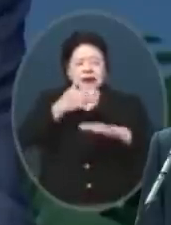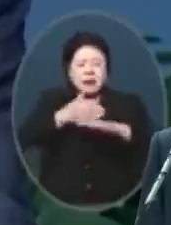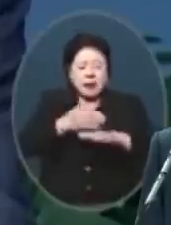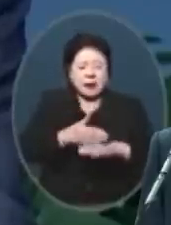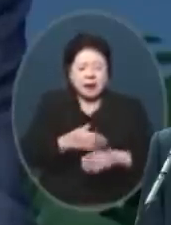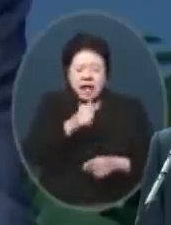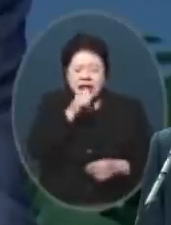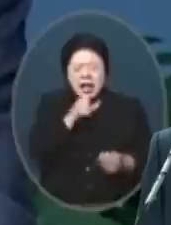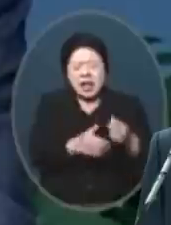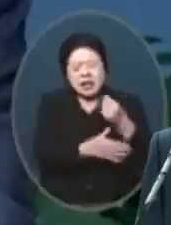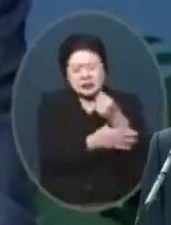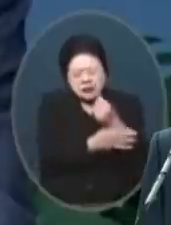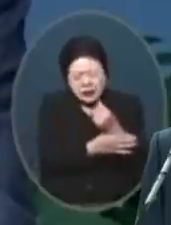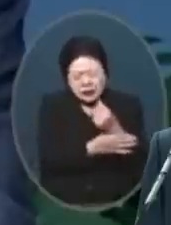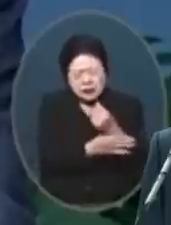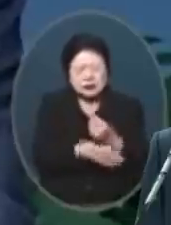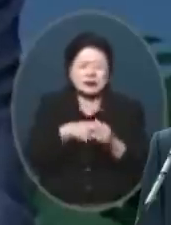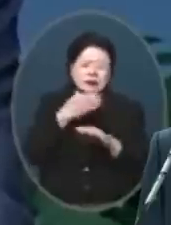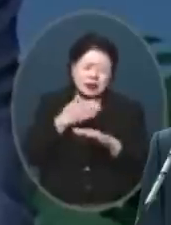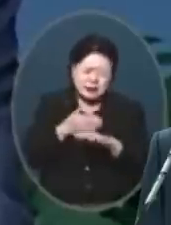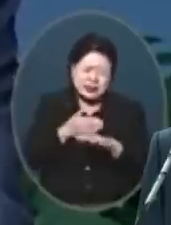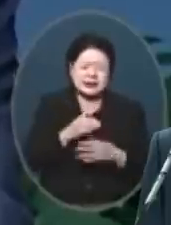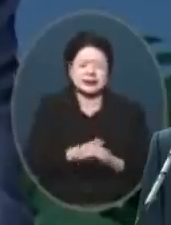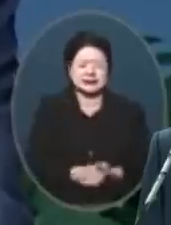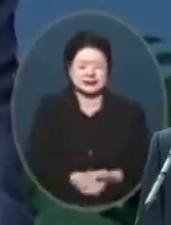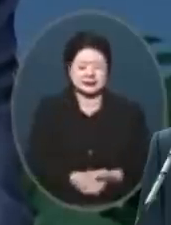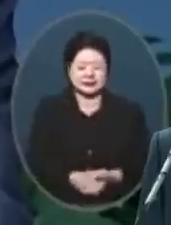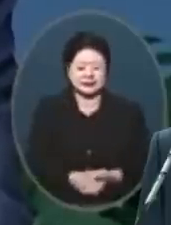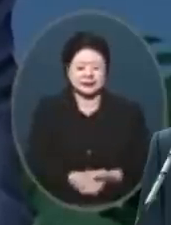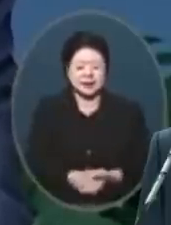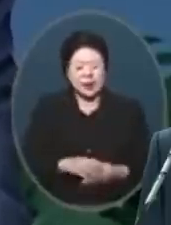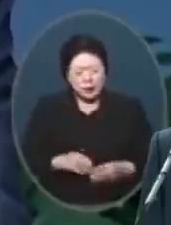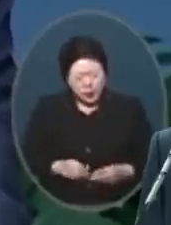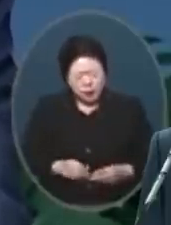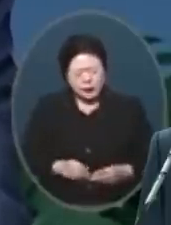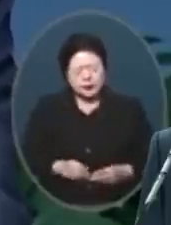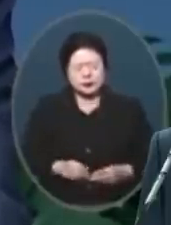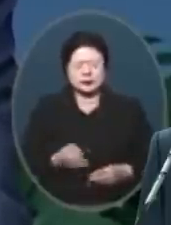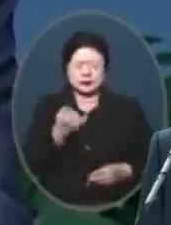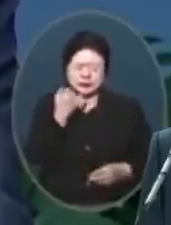철고랑에 채인 것도 감사합니다. 배고픈 것도